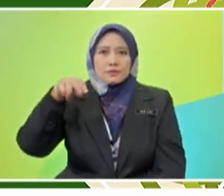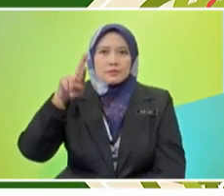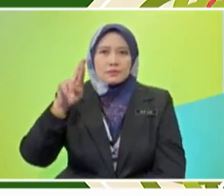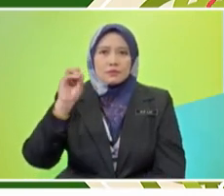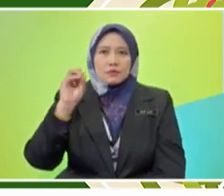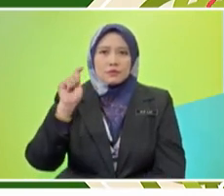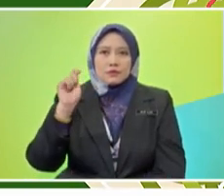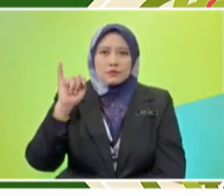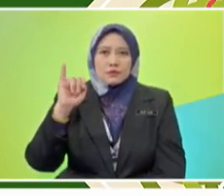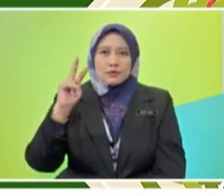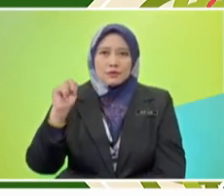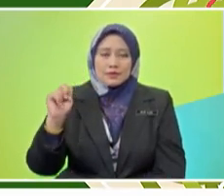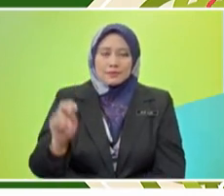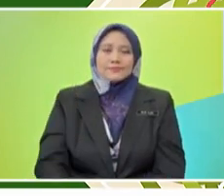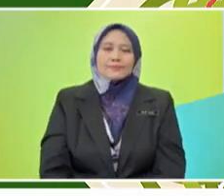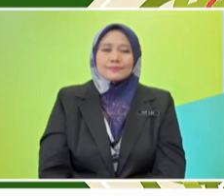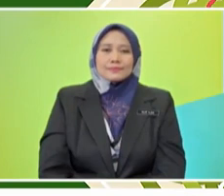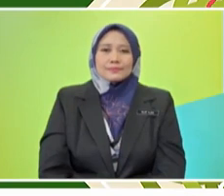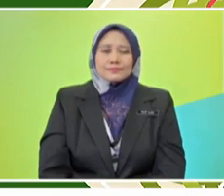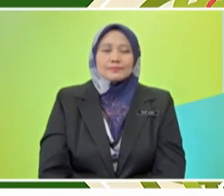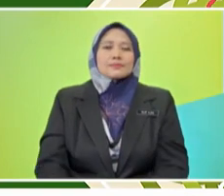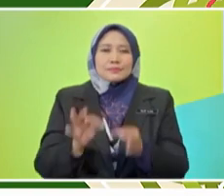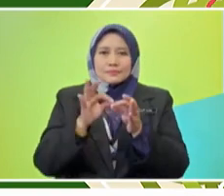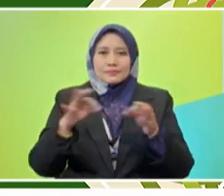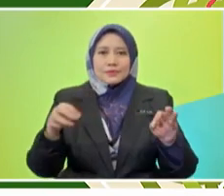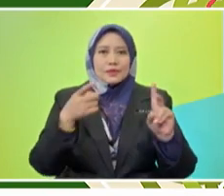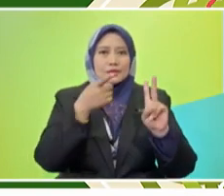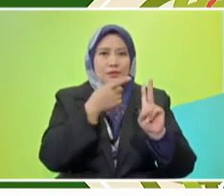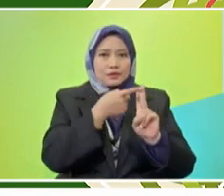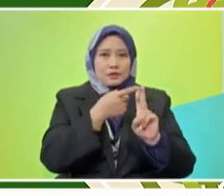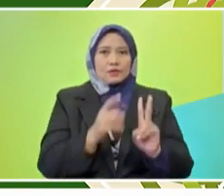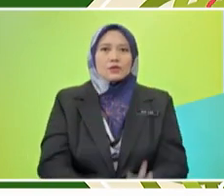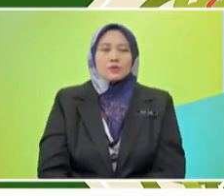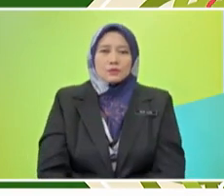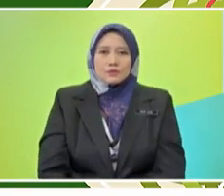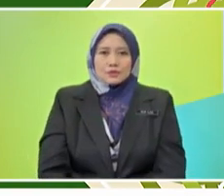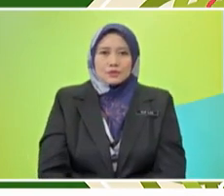sumber protein. Baiklah, ayat yang kedua. Silakan Alisha.